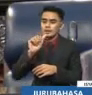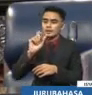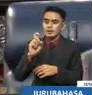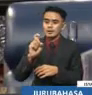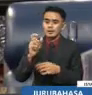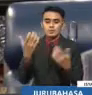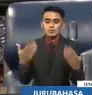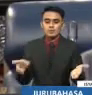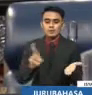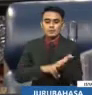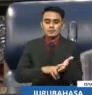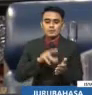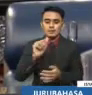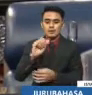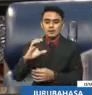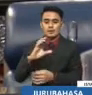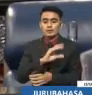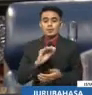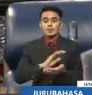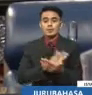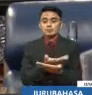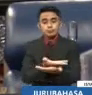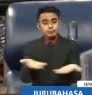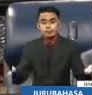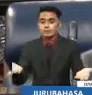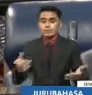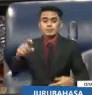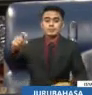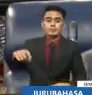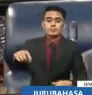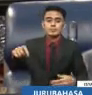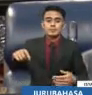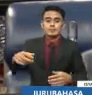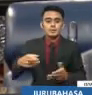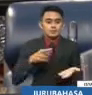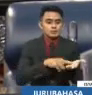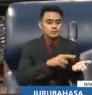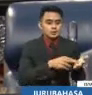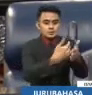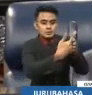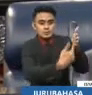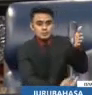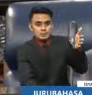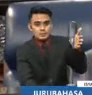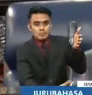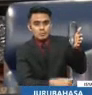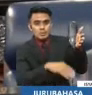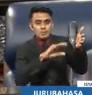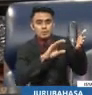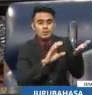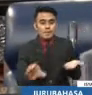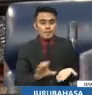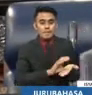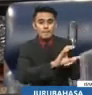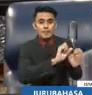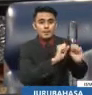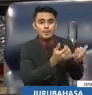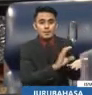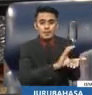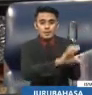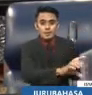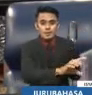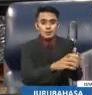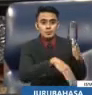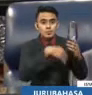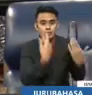dxn daftar SD jadi orang ramai adalah nasihatkan untuk merujuk kepada senarai Bursa Efek digital Adhyaksa